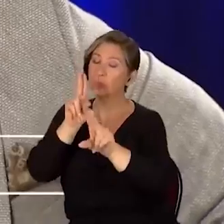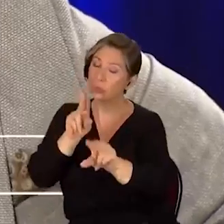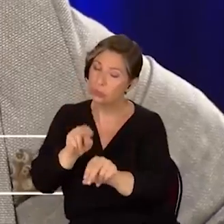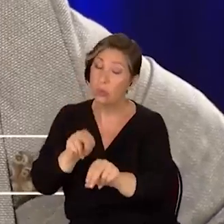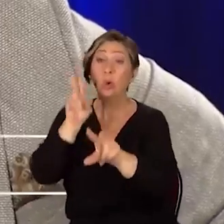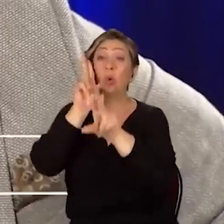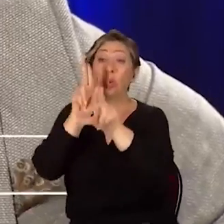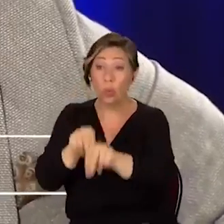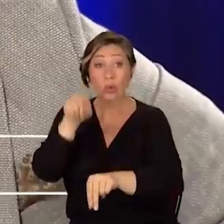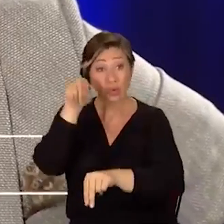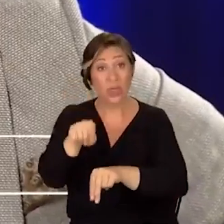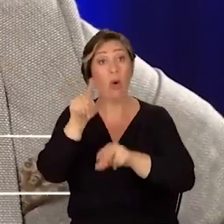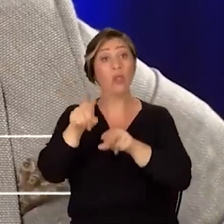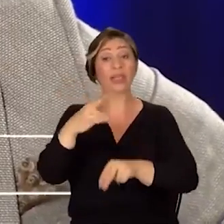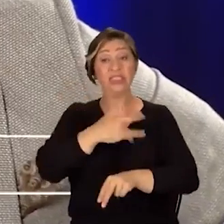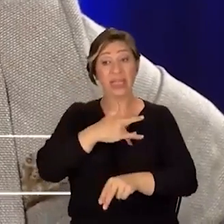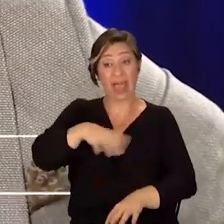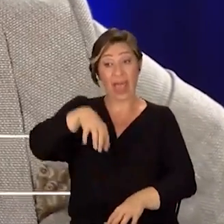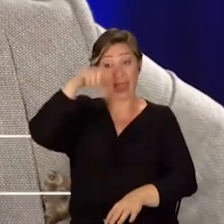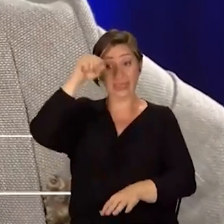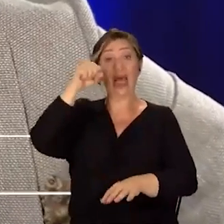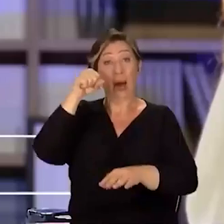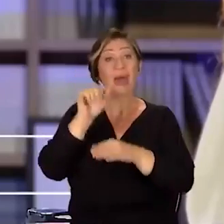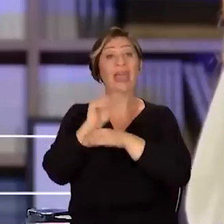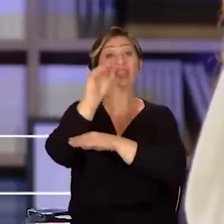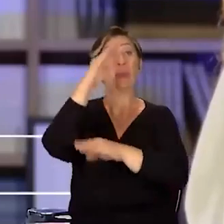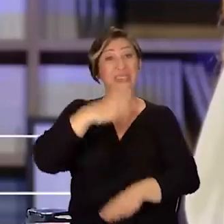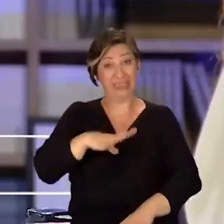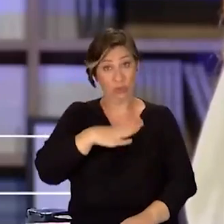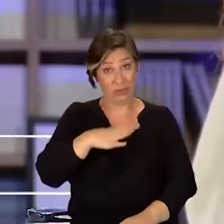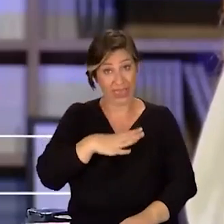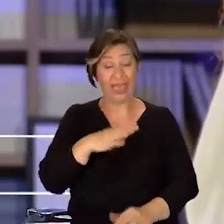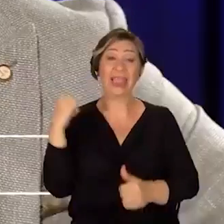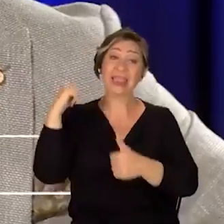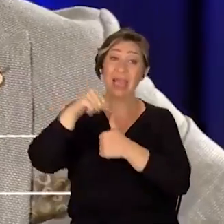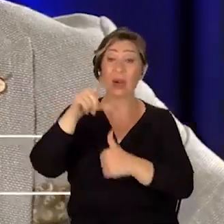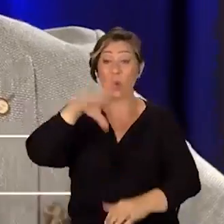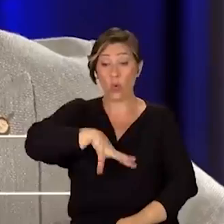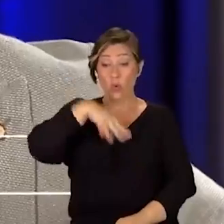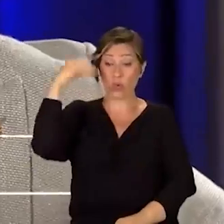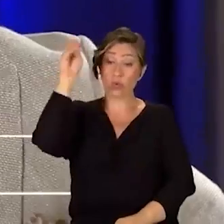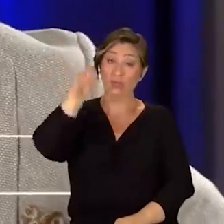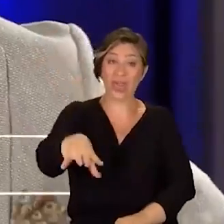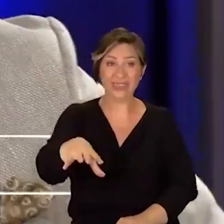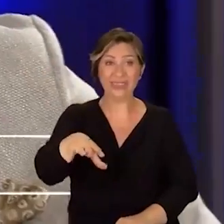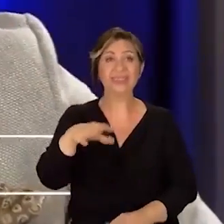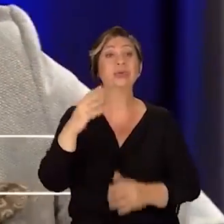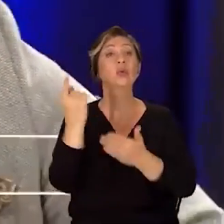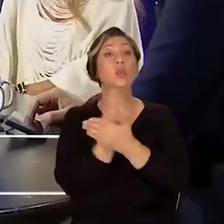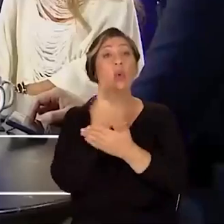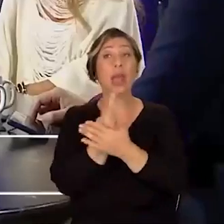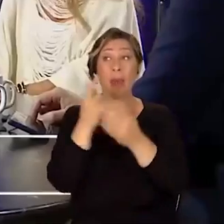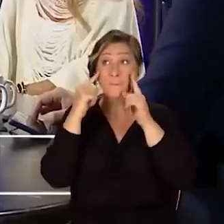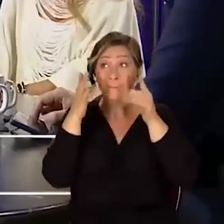geçiririz. Uykudayken diyor onların canını alırız ama yaşamalarını istiyorsak diyor tekrar diyor o ruhu onlara döndürürüz. Yani Kur'an-ı